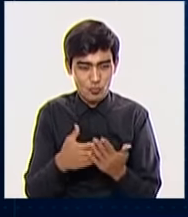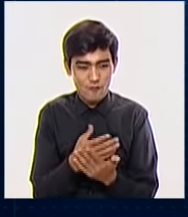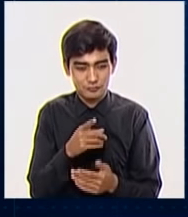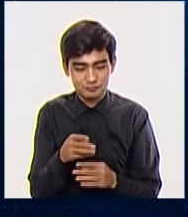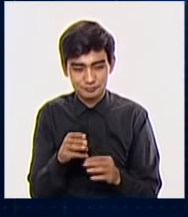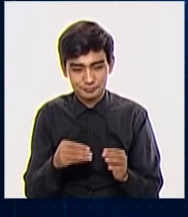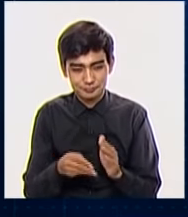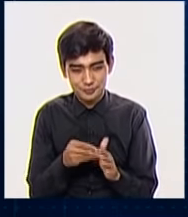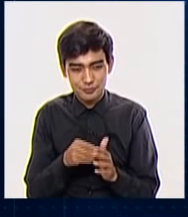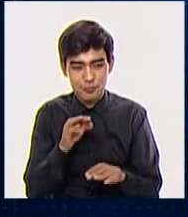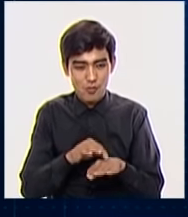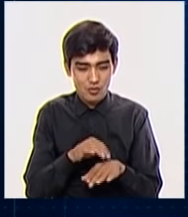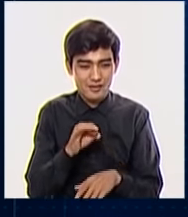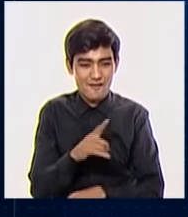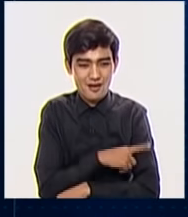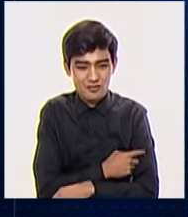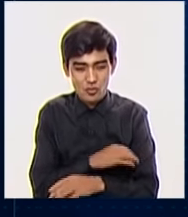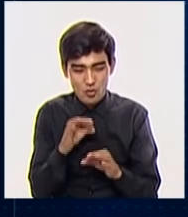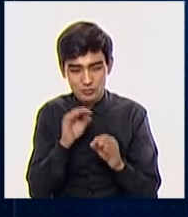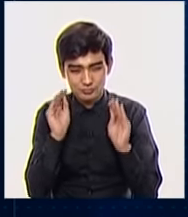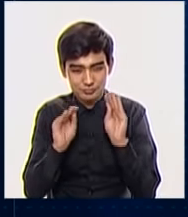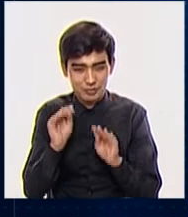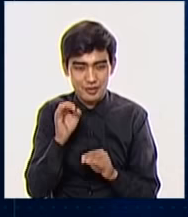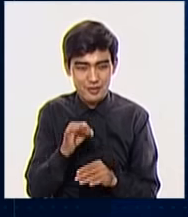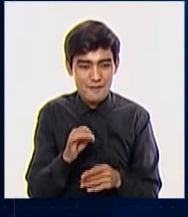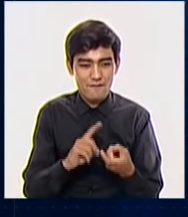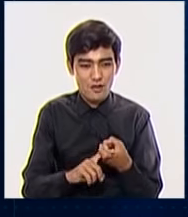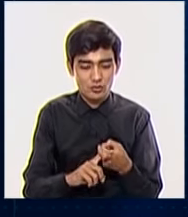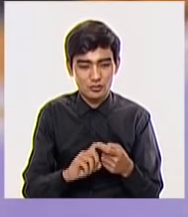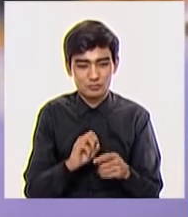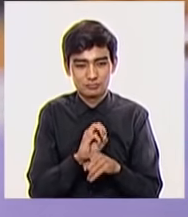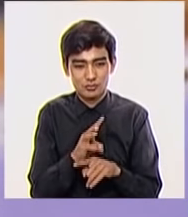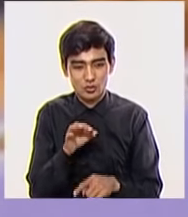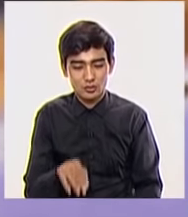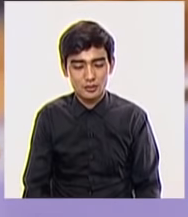украшают фигурки больных и врачей. Венчает композицию «Вирус в короне».